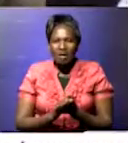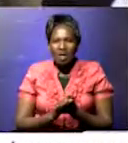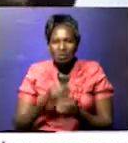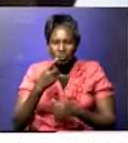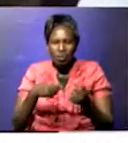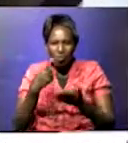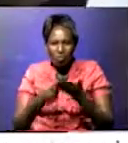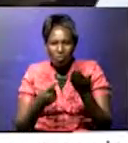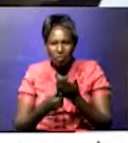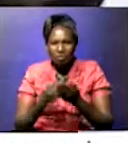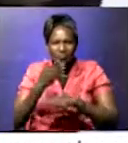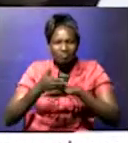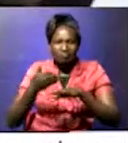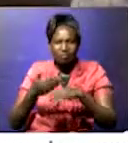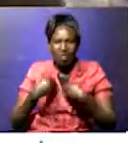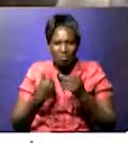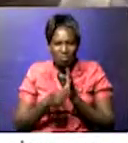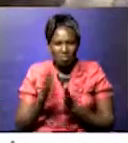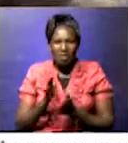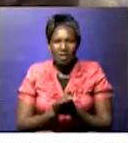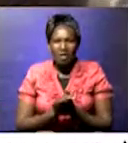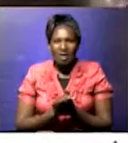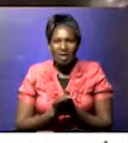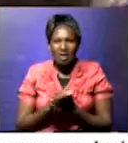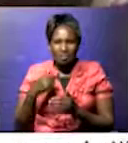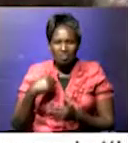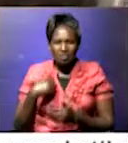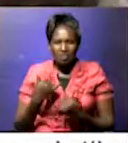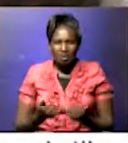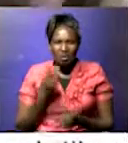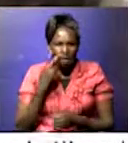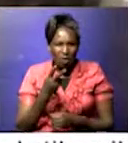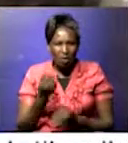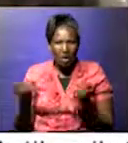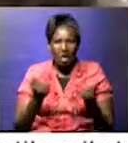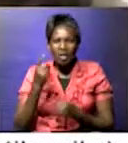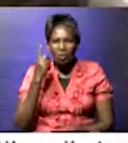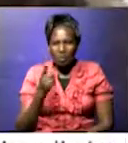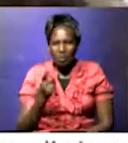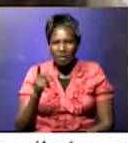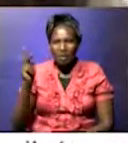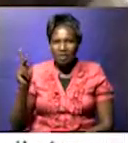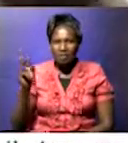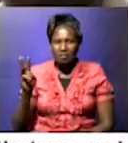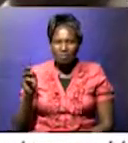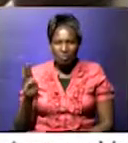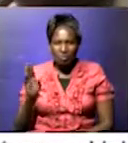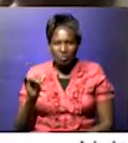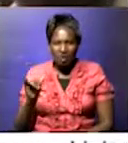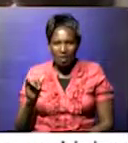mmoja wao kujeruhiwa vibaya. Nikiwa hapo nimesimama nikaona gari moja ya KBY ya county